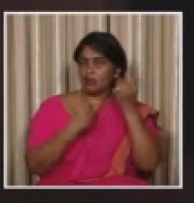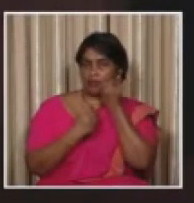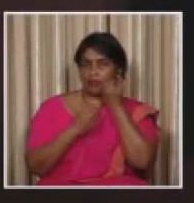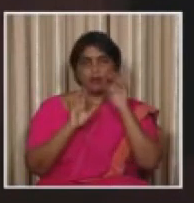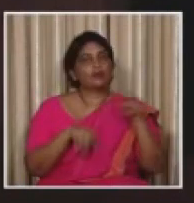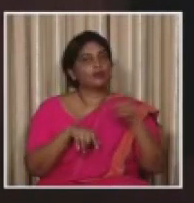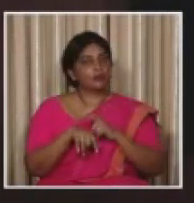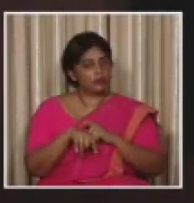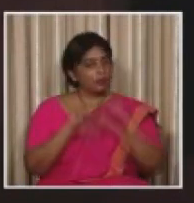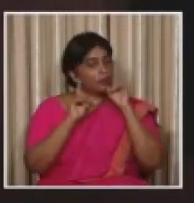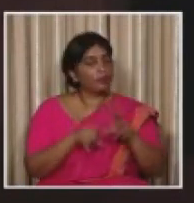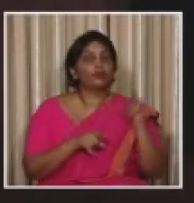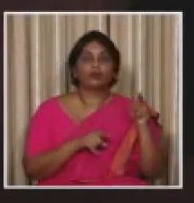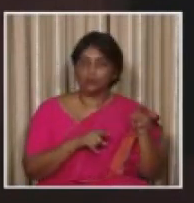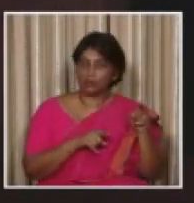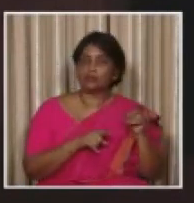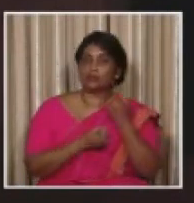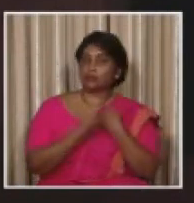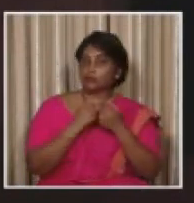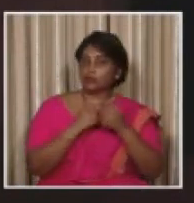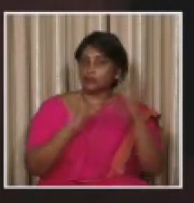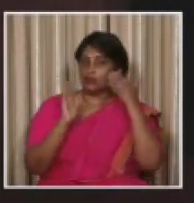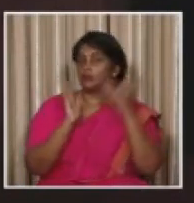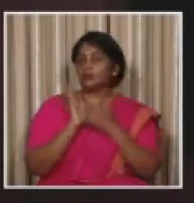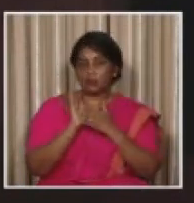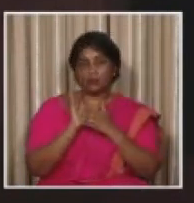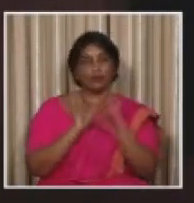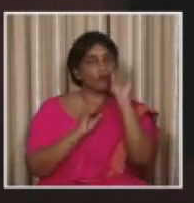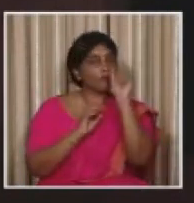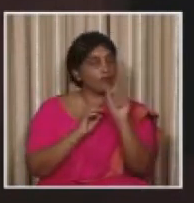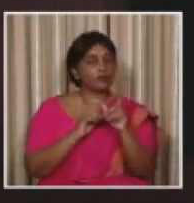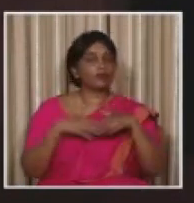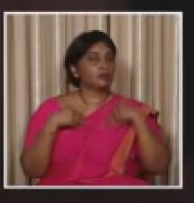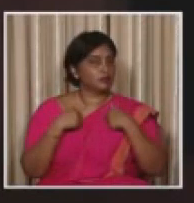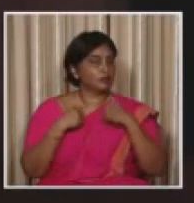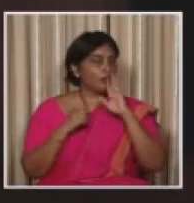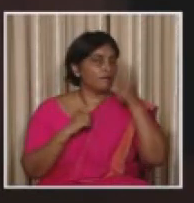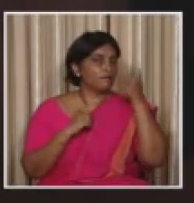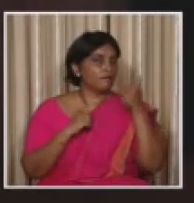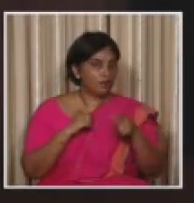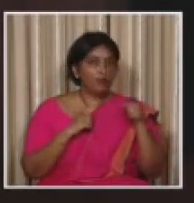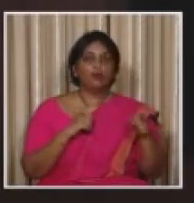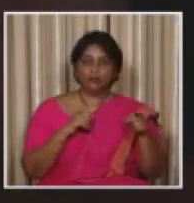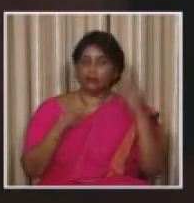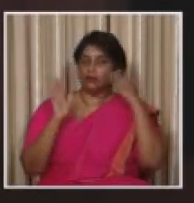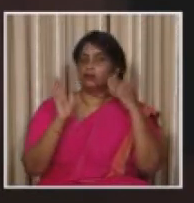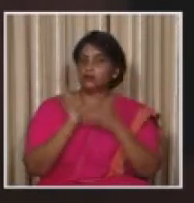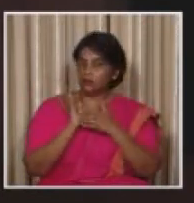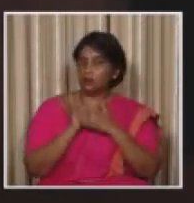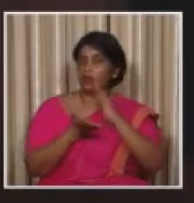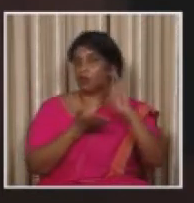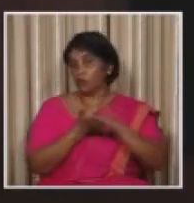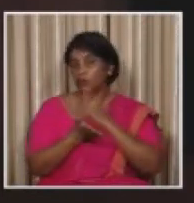වෙන අවස්ථා ඒ නිසා මා හිතන්නේ නියාමනය කියන වචනය සෞඛ්‍යයට ඉතාමත් වැදගත් වෙනවා ඒ ශේෂ්ත්‍රයෙන් උදව්